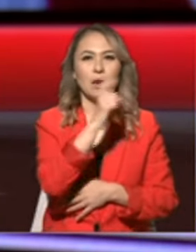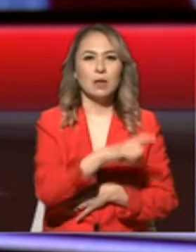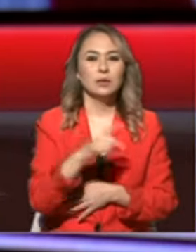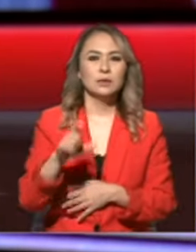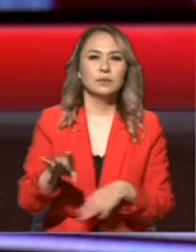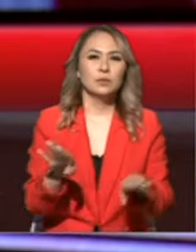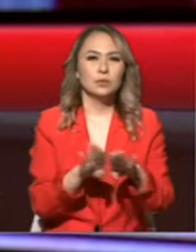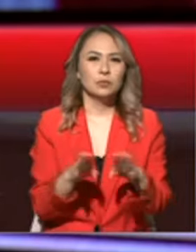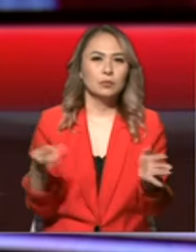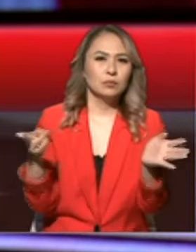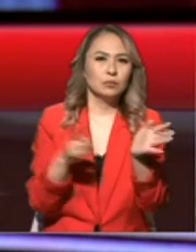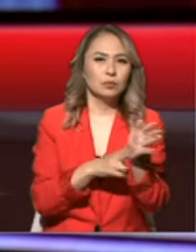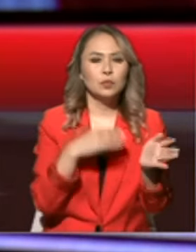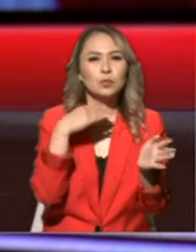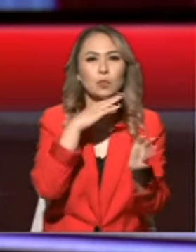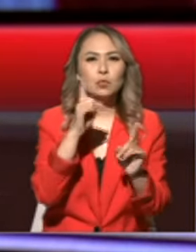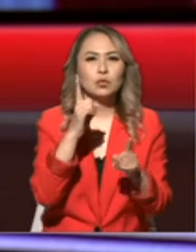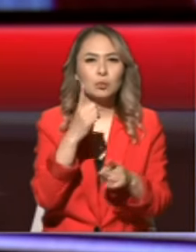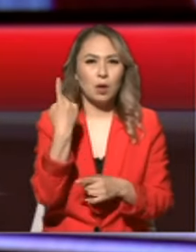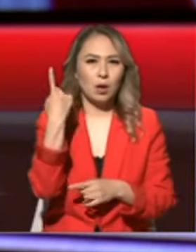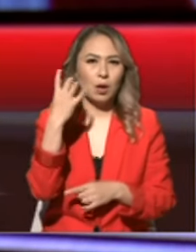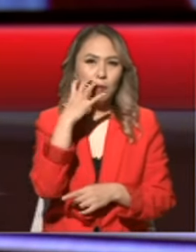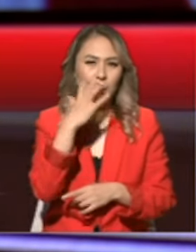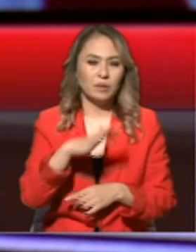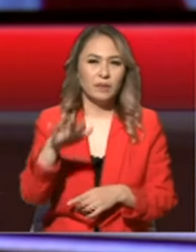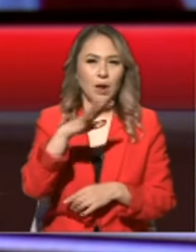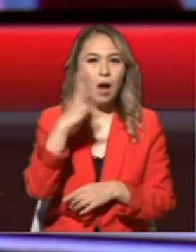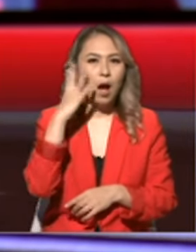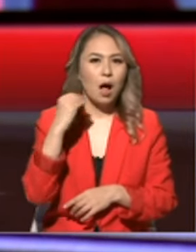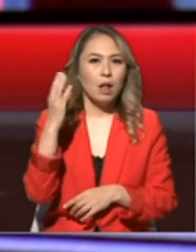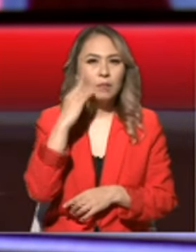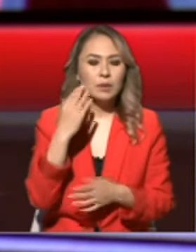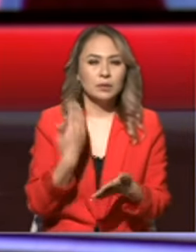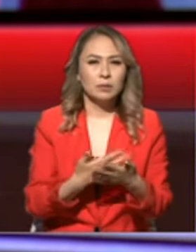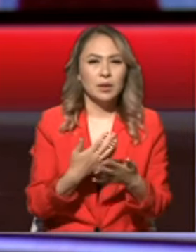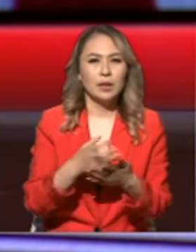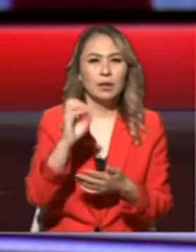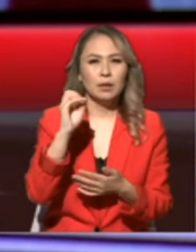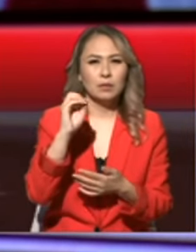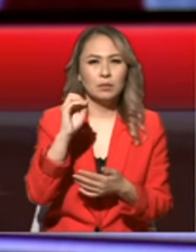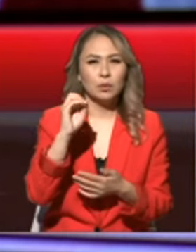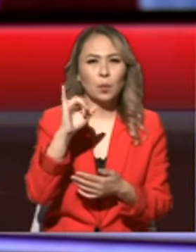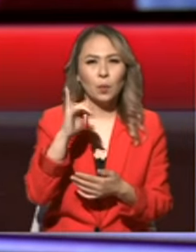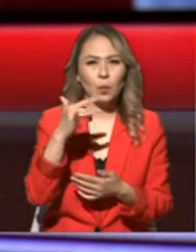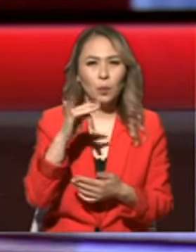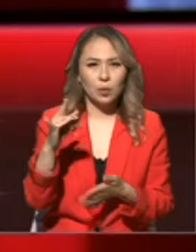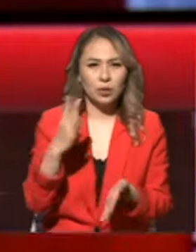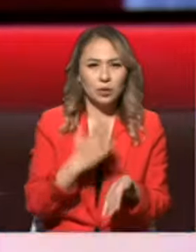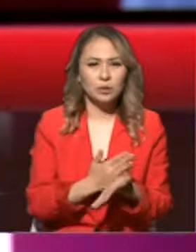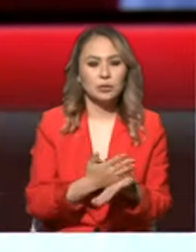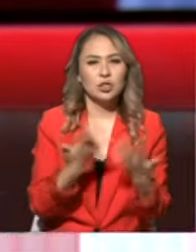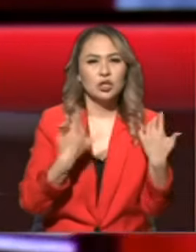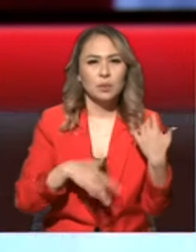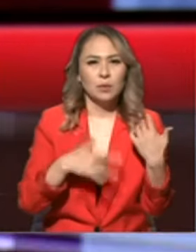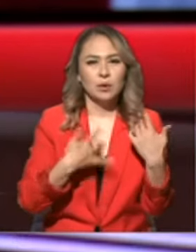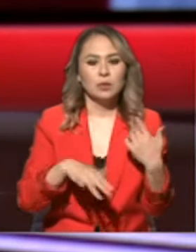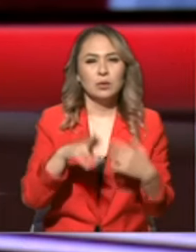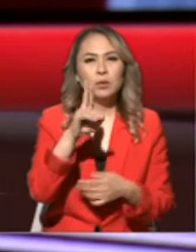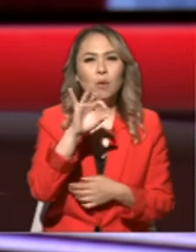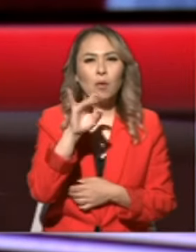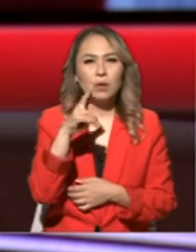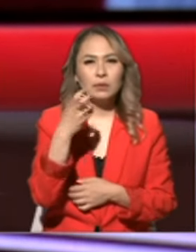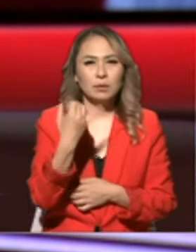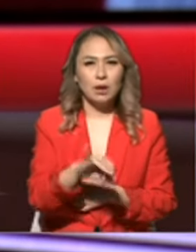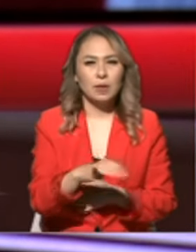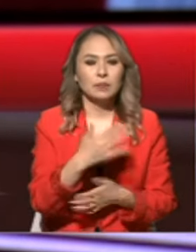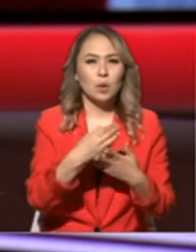көшіру мәселесін қолға алмасқа? Айта кететін болсақ, Алматы облысында мысалы Ұйғыр ауданының тұрғындары бар, Жамбыл облысында Қордай ауданының тұрғындары бар,